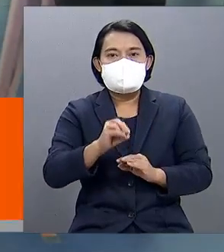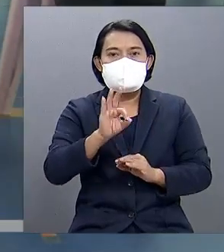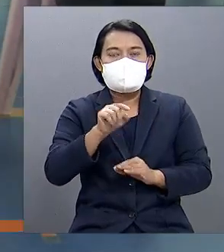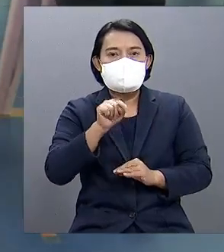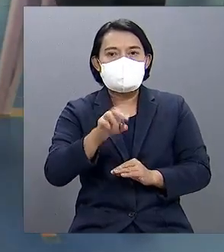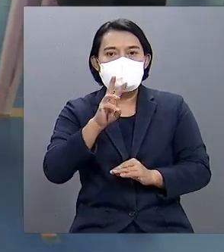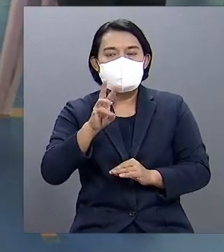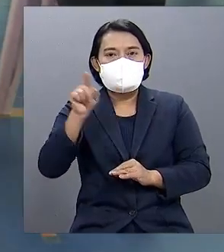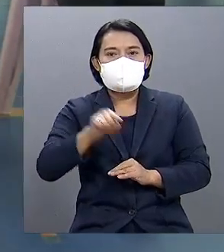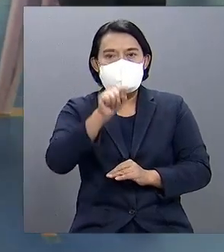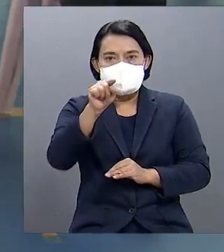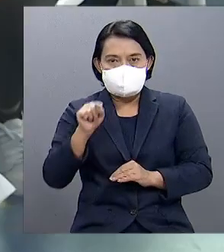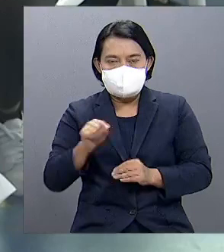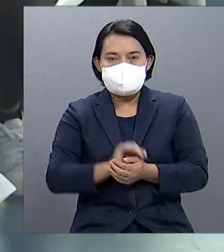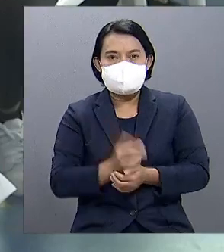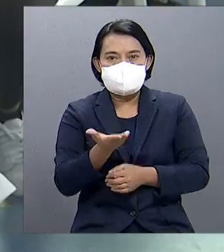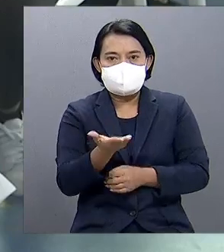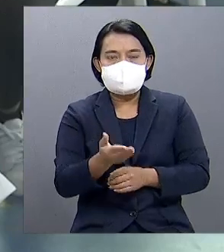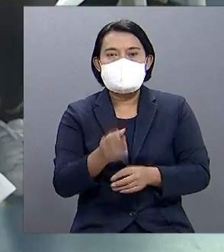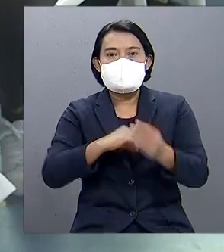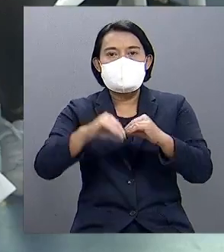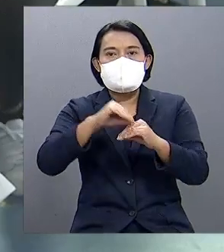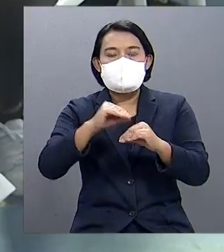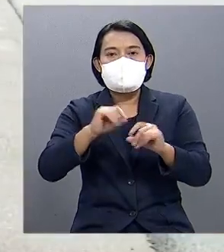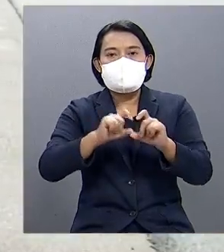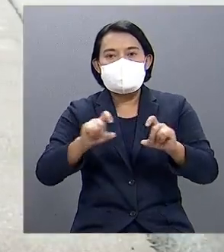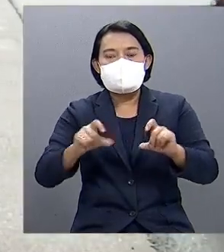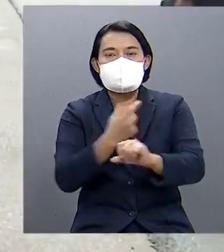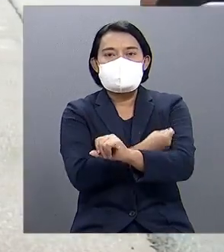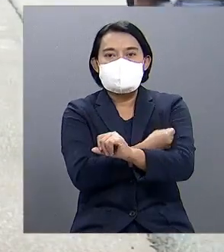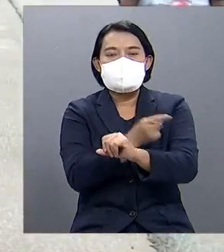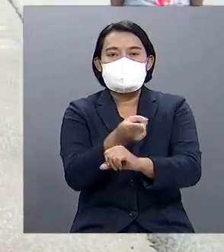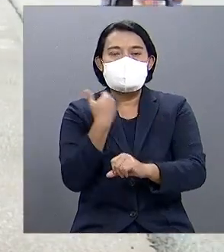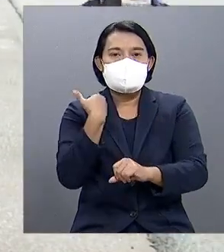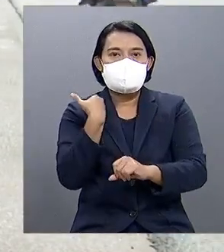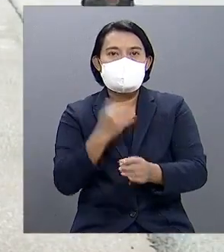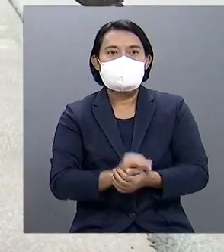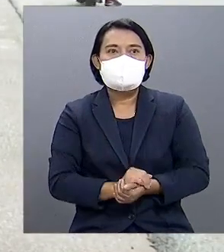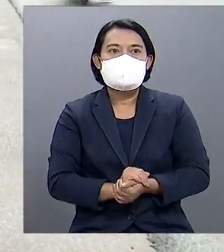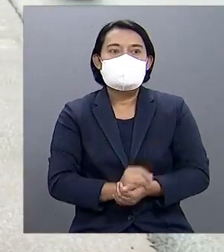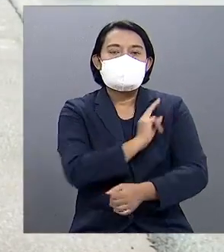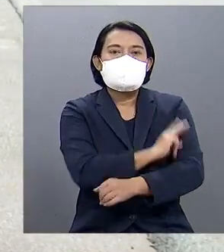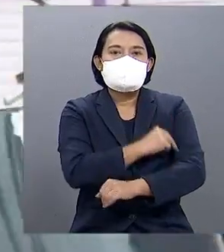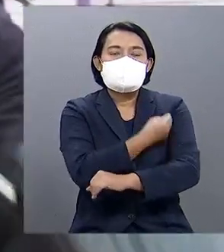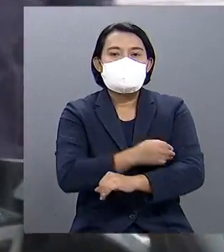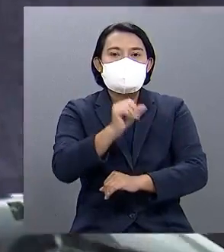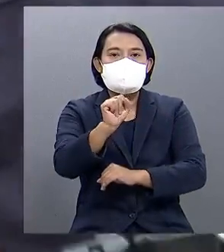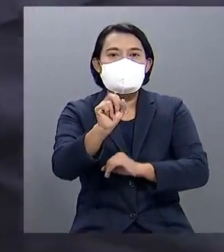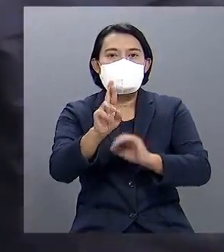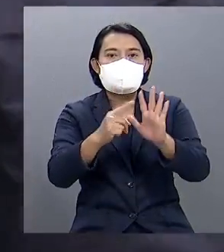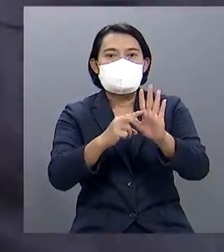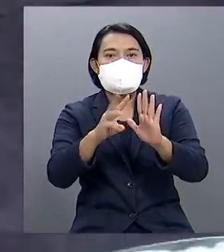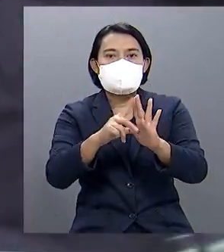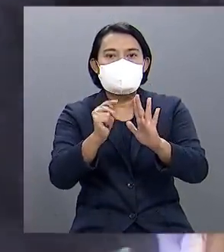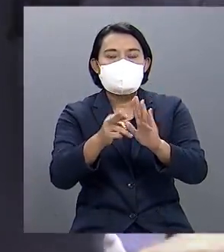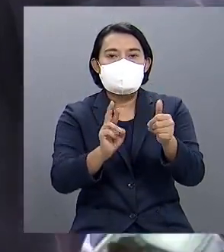79.66% และยังมีการขอรับวัคซีนเพิ่มขึ้นอย่างต่อเนื่องค่ะนายแพทย์สราวุธบุญสุขรองอธิบดีกรมอนามัยบ